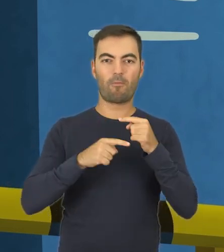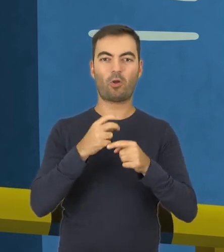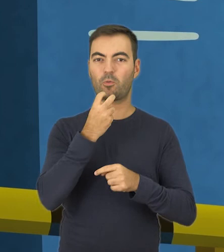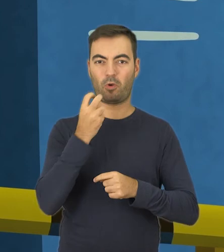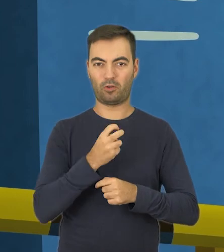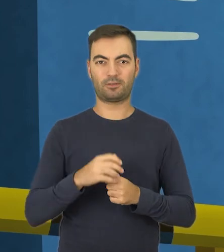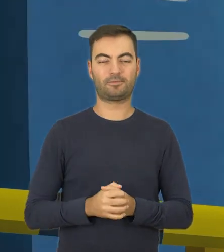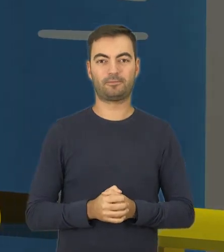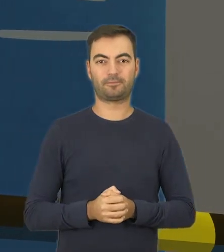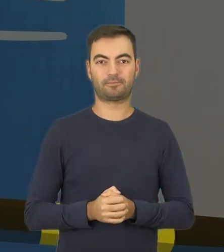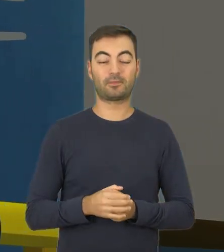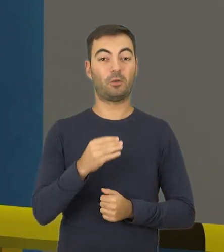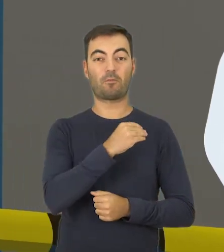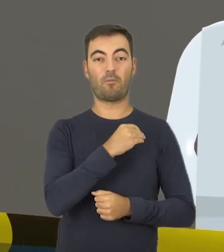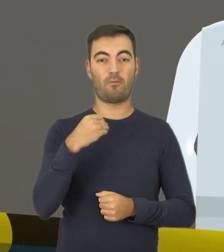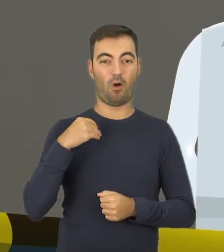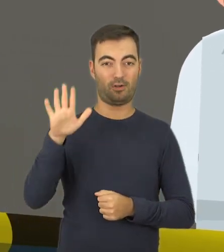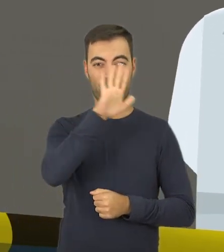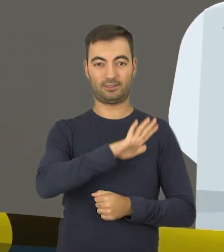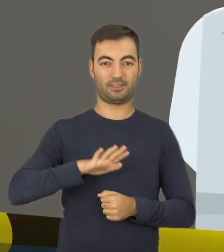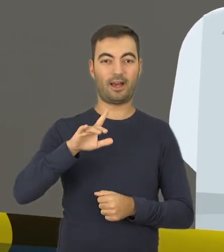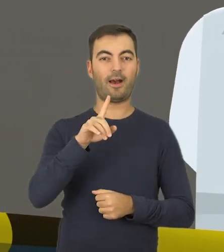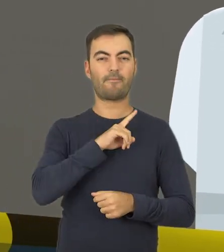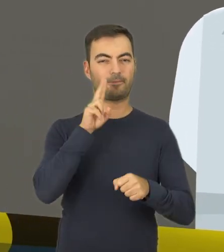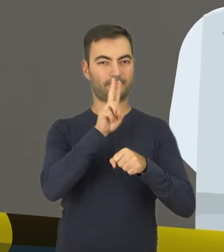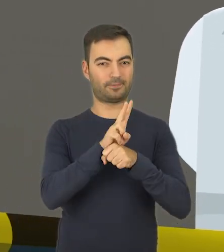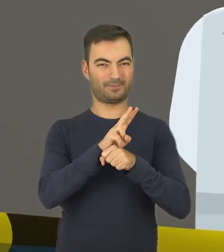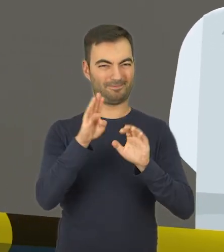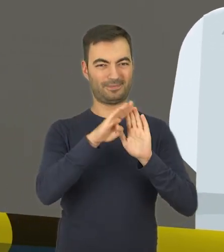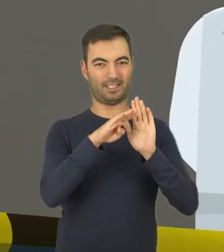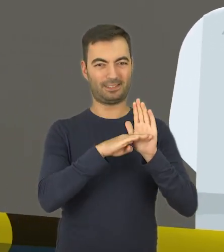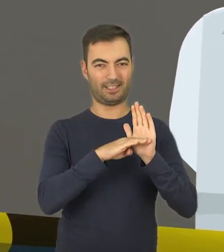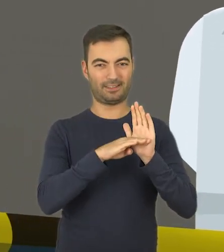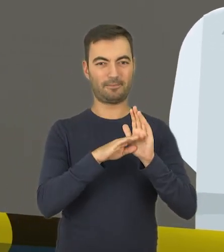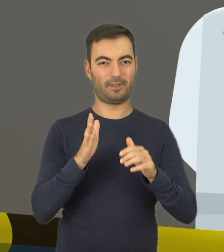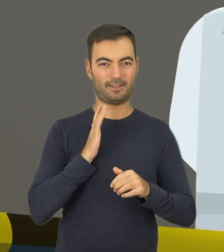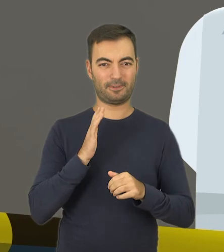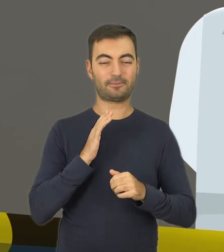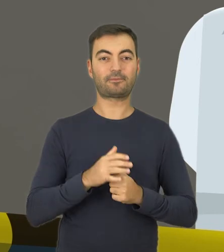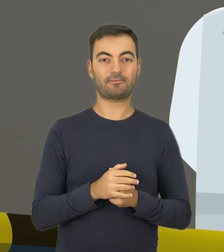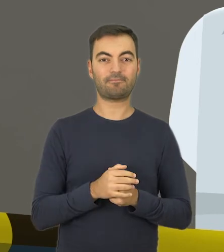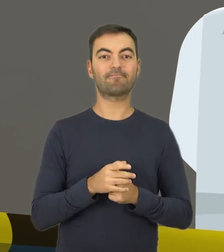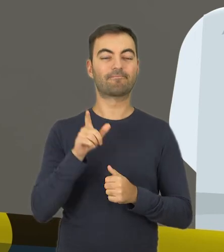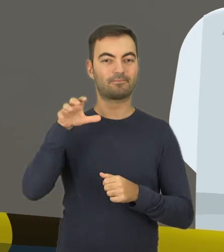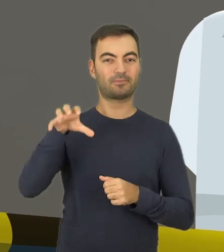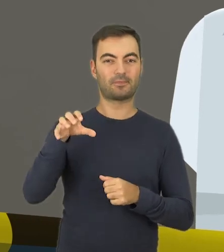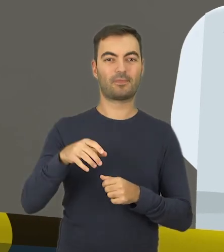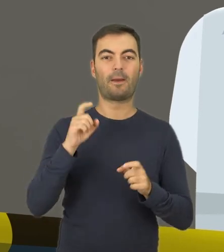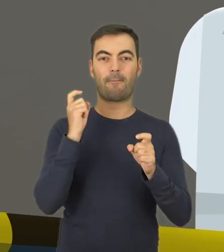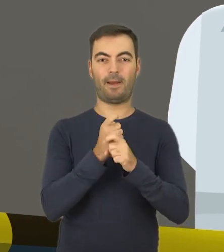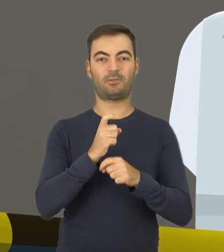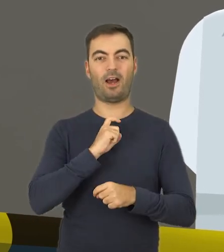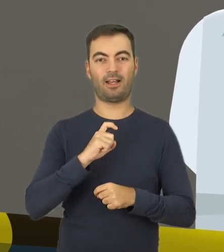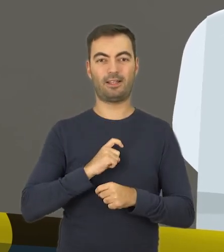energii elektrycznej. W Polsce nad przestrzeganiem standardów związanych z bezpieczeństwem jądrowym czuwa